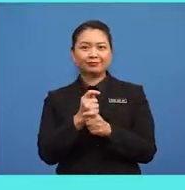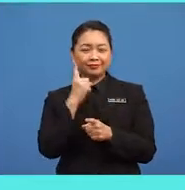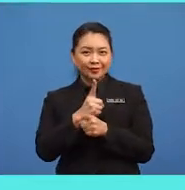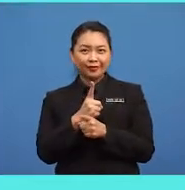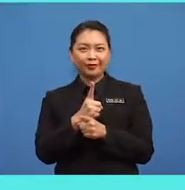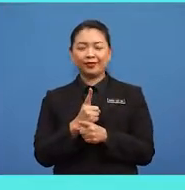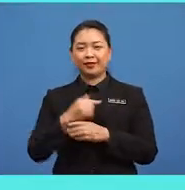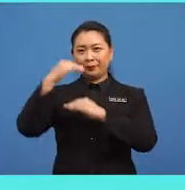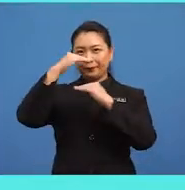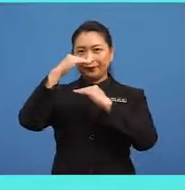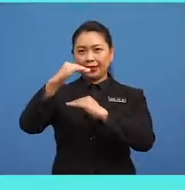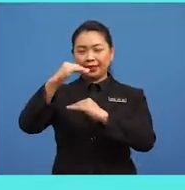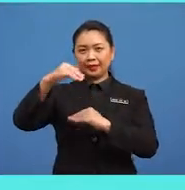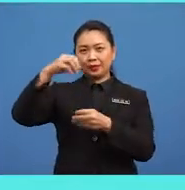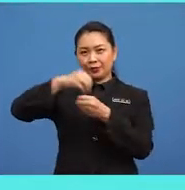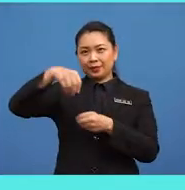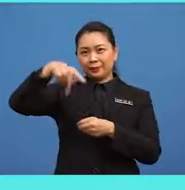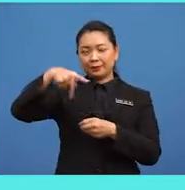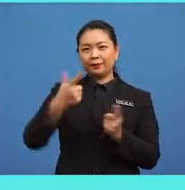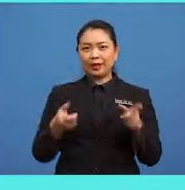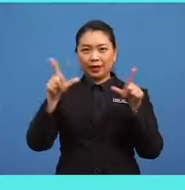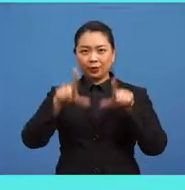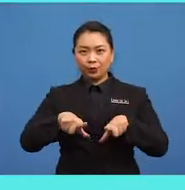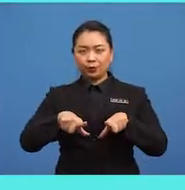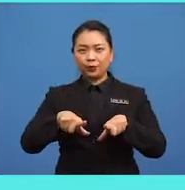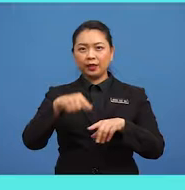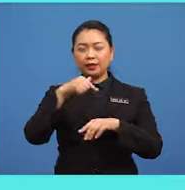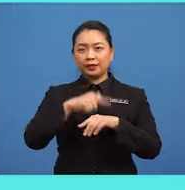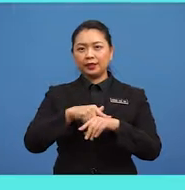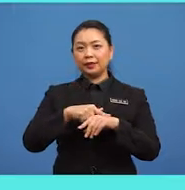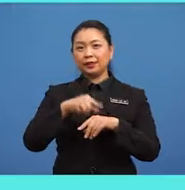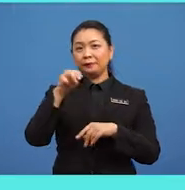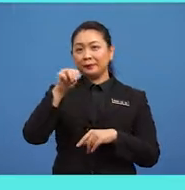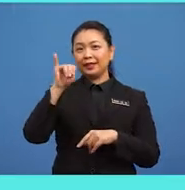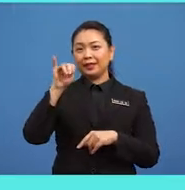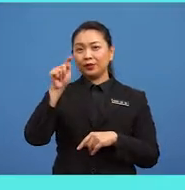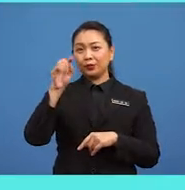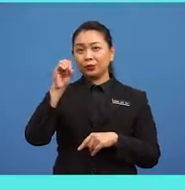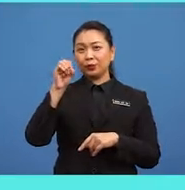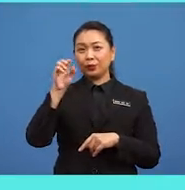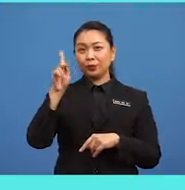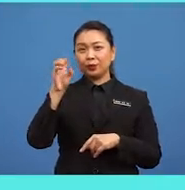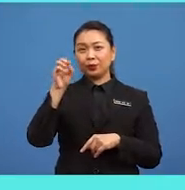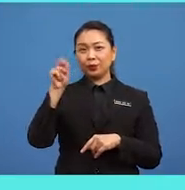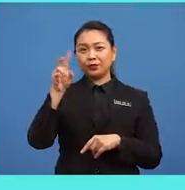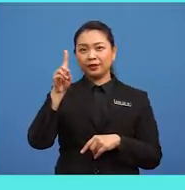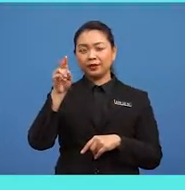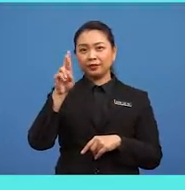Jawapan yang tepat. Peringkat pengoksidaan piruvat berlaku di mitokondrion.